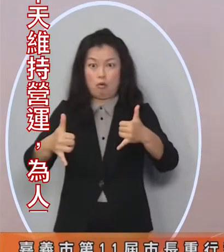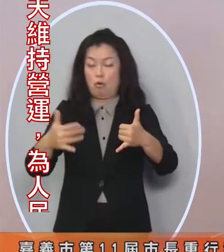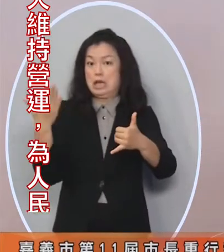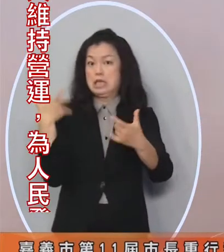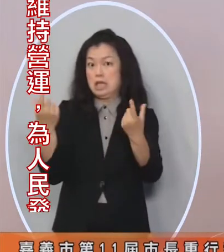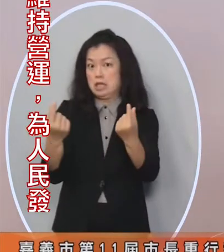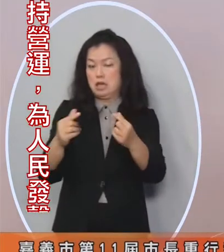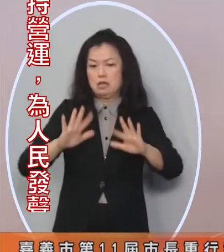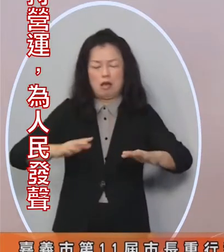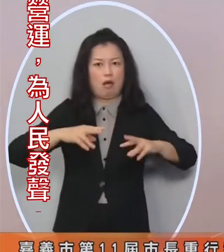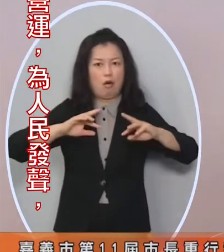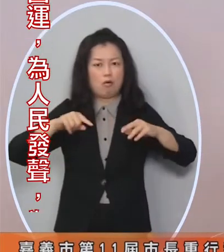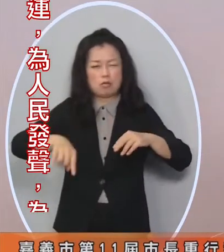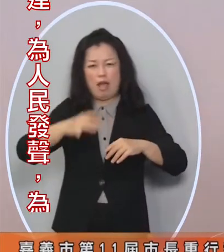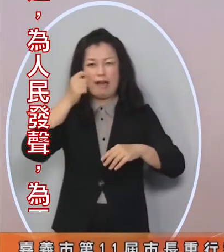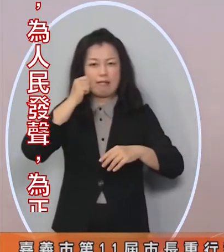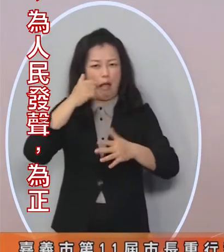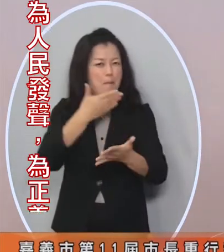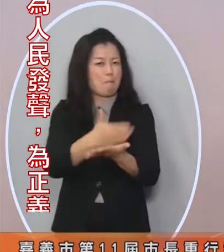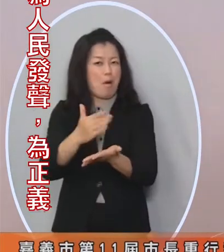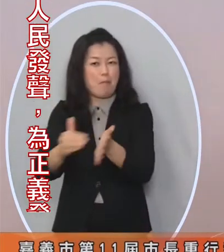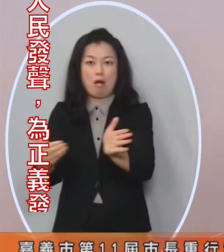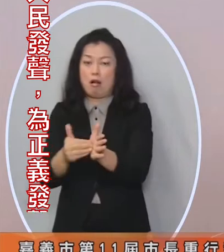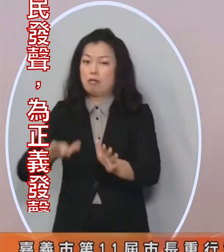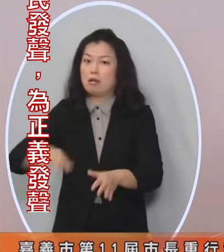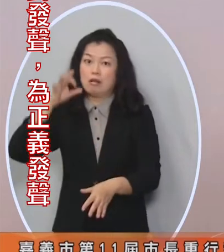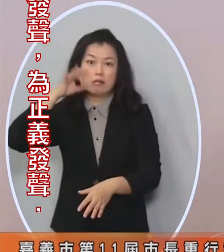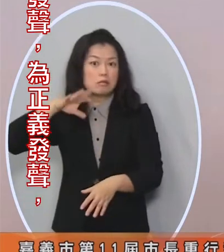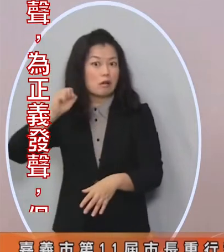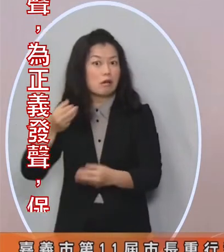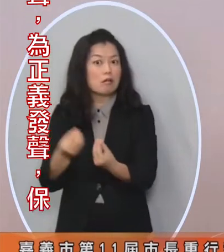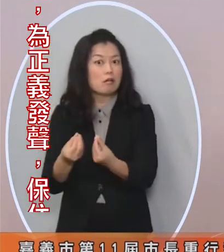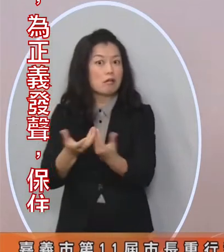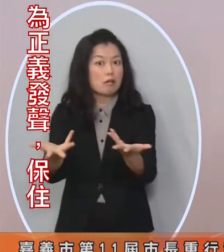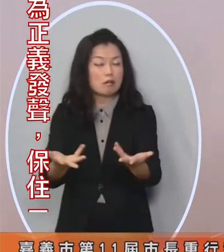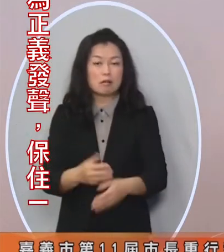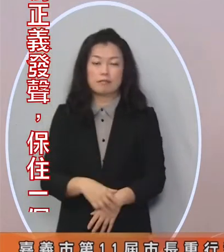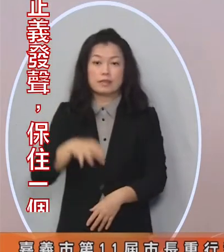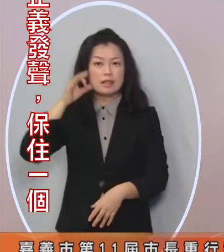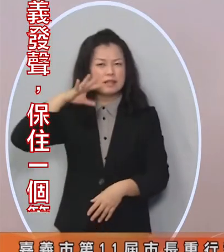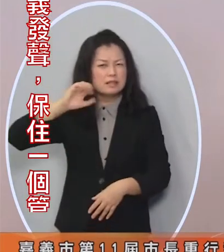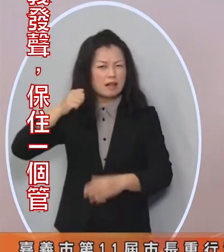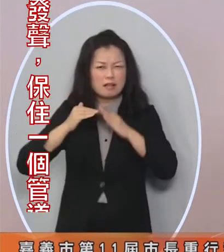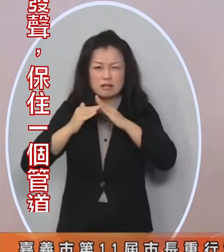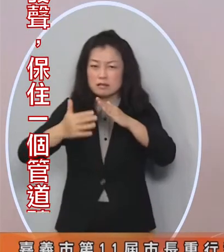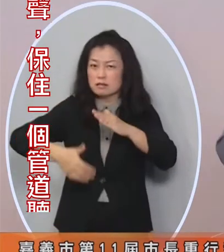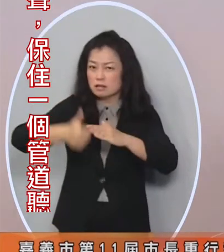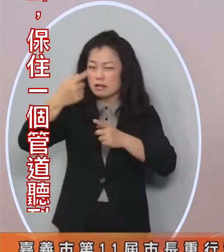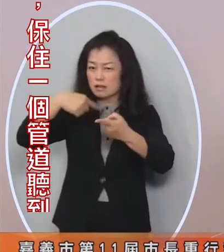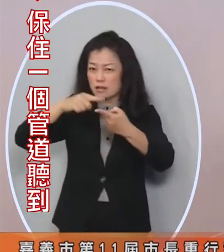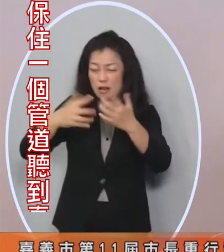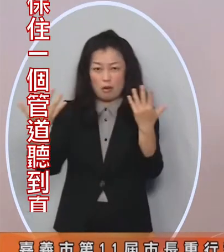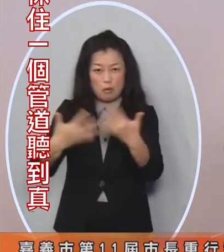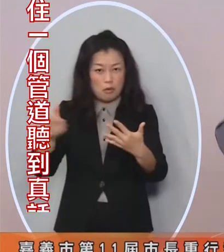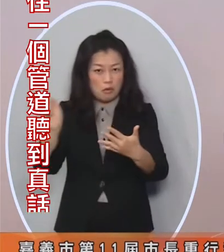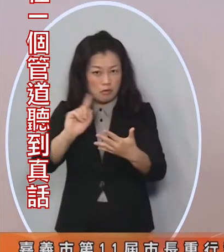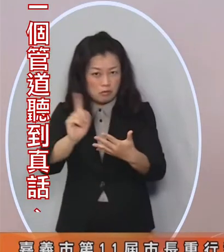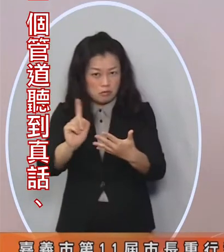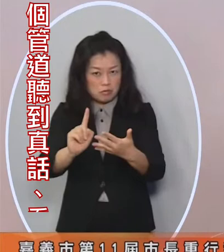解决问题了，嘉义呢？所以我刚刚说嘉义市长重要的是要解决问题，而不是告诉大家我